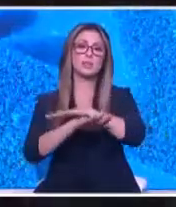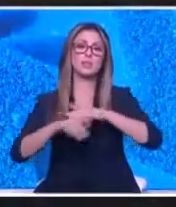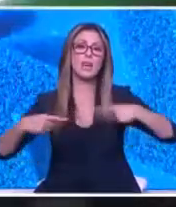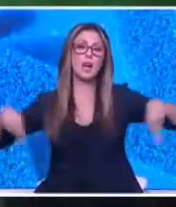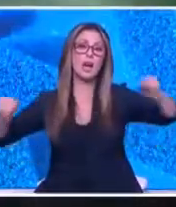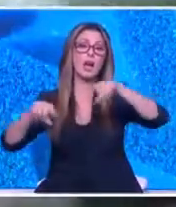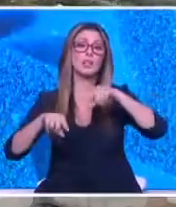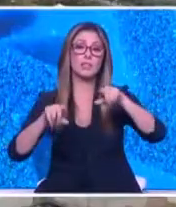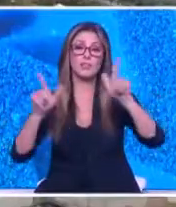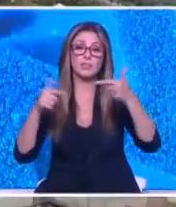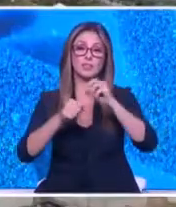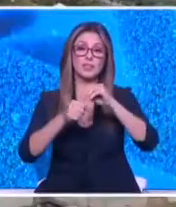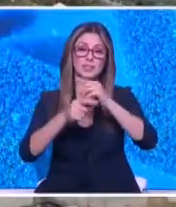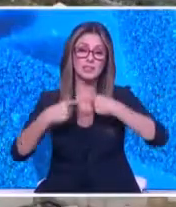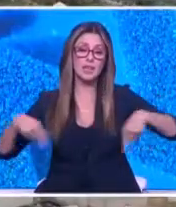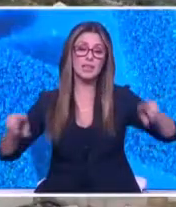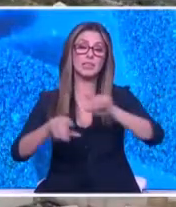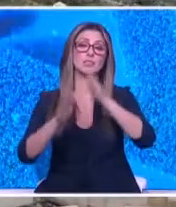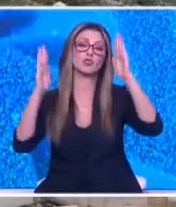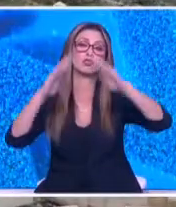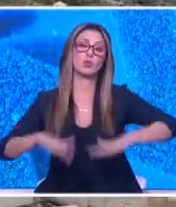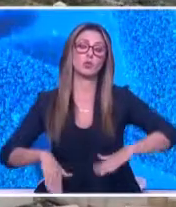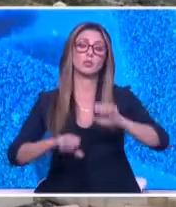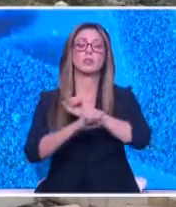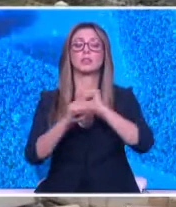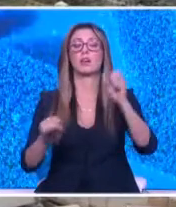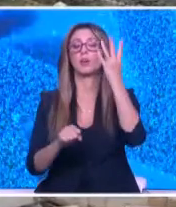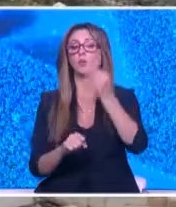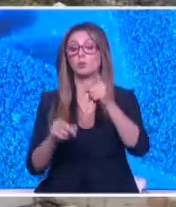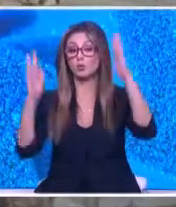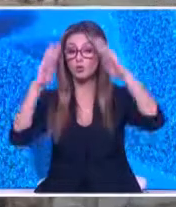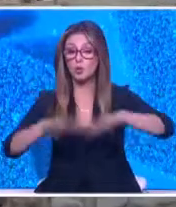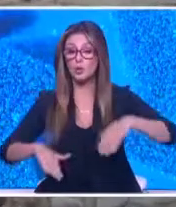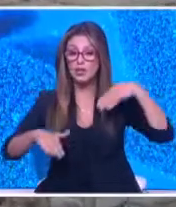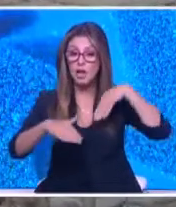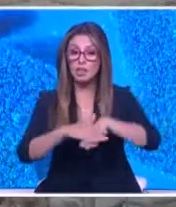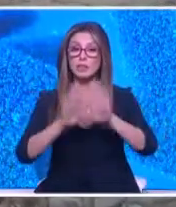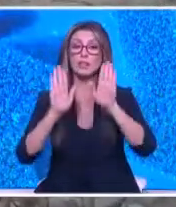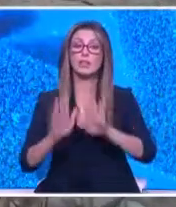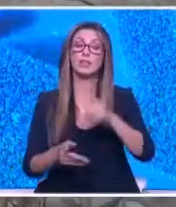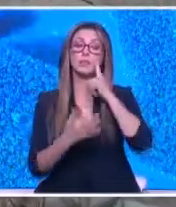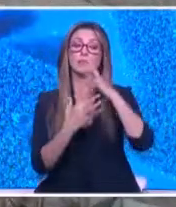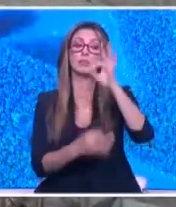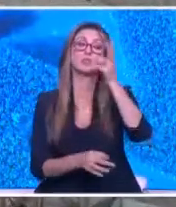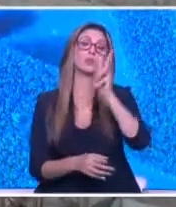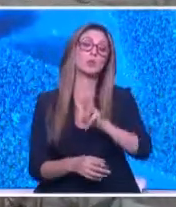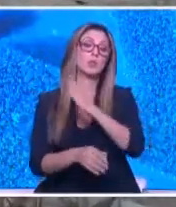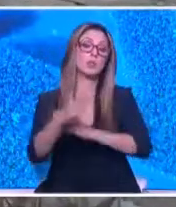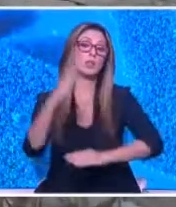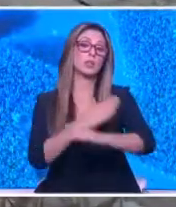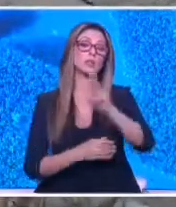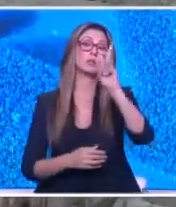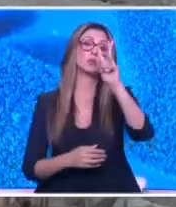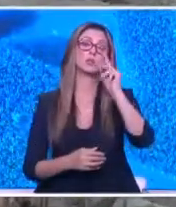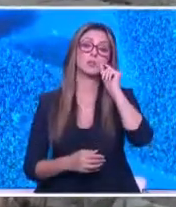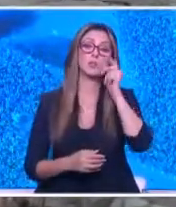açtı. Festival alanındaki birçok yapıda zarar gördü. Olayda çöken sahnenin altında kalan bir kişi hayatını kaybetti. Yaralılardan üçünün durumunun